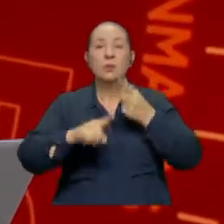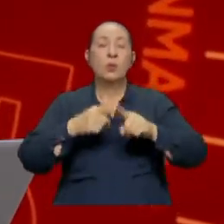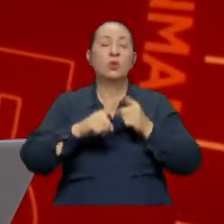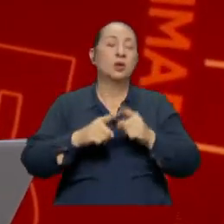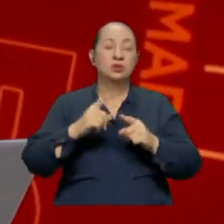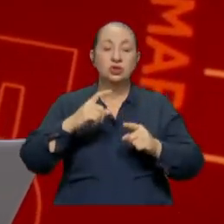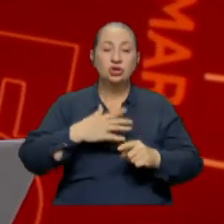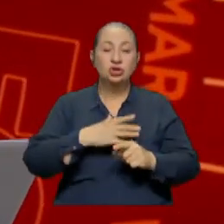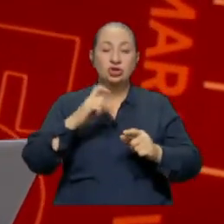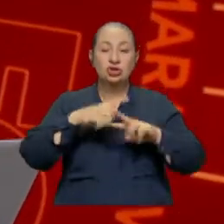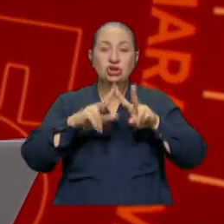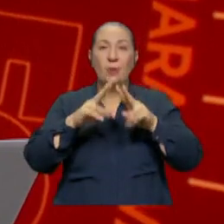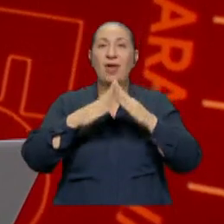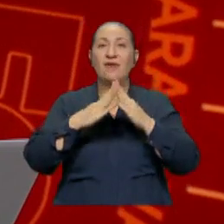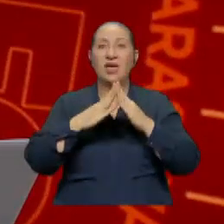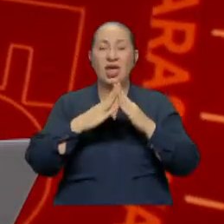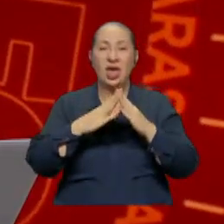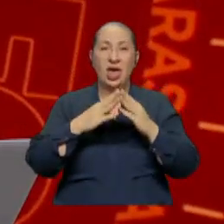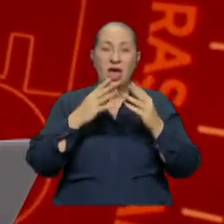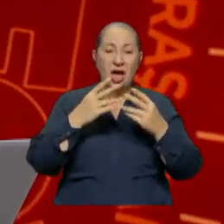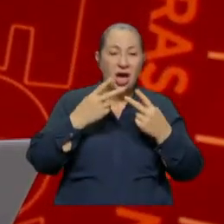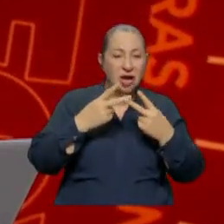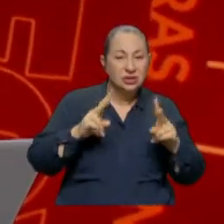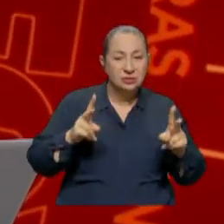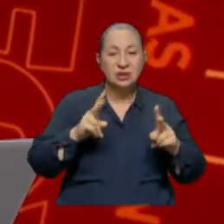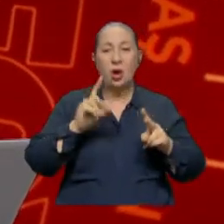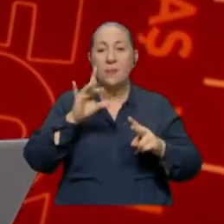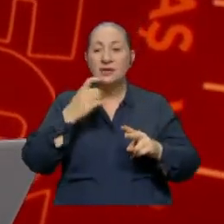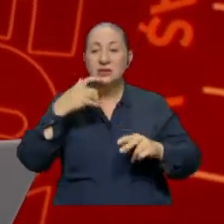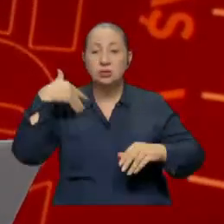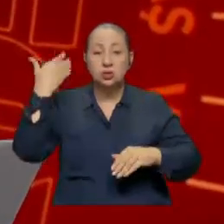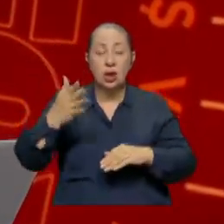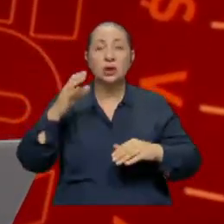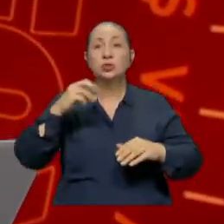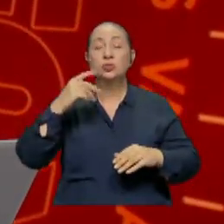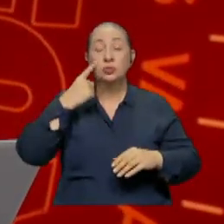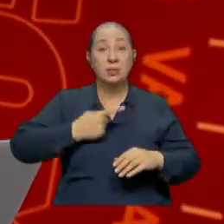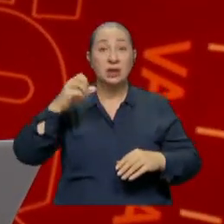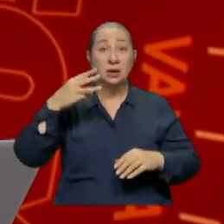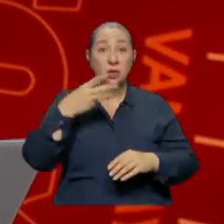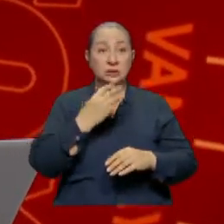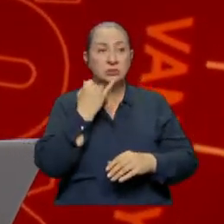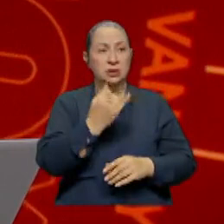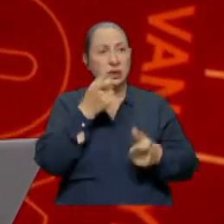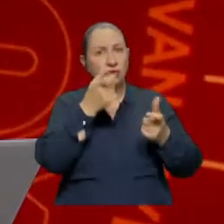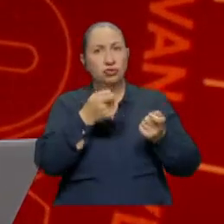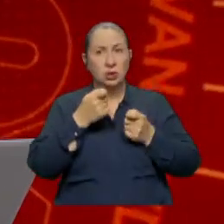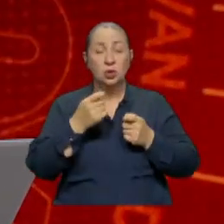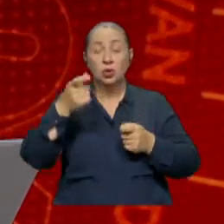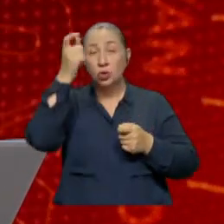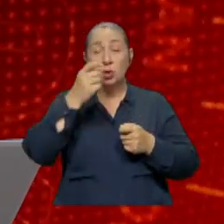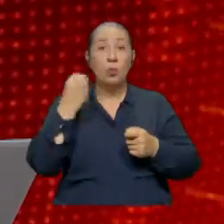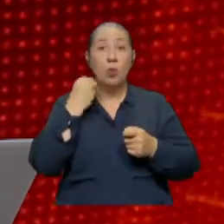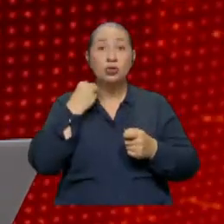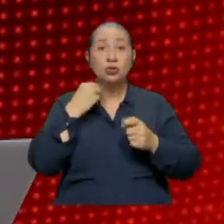Siyasetin cemevi açılımında en çok 15 yıl aradan sonra Cumhurbaşkanı Erdoğan'ın ziyareti dikkat çekti. Türkiye'nin borç